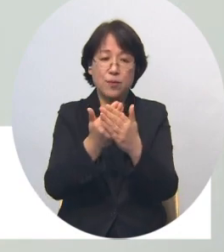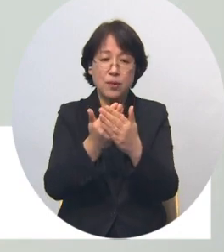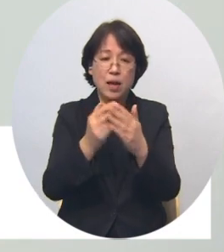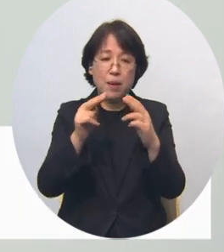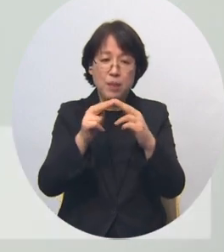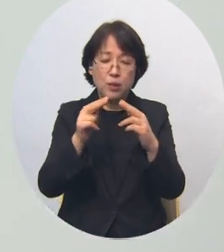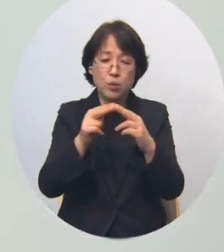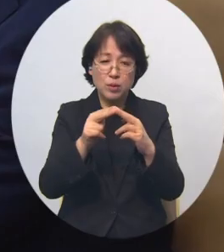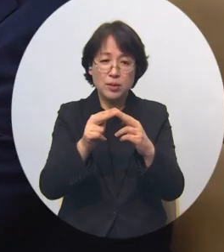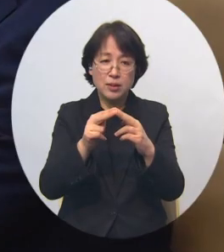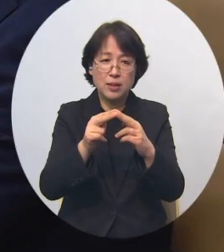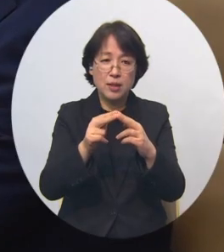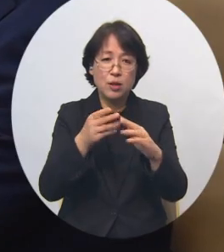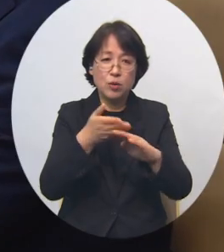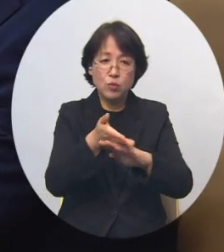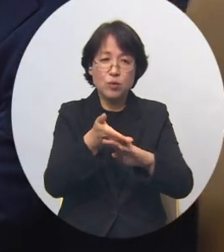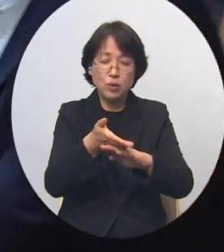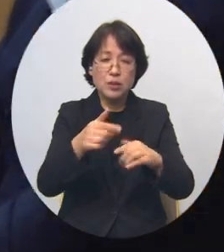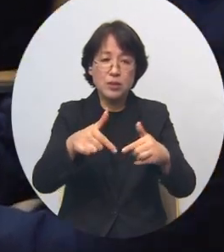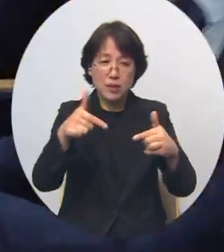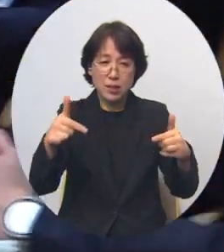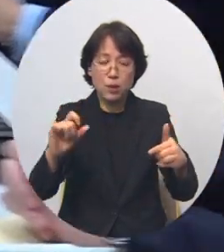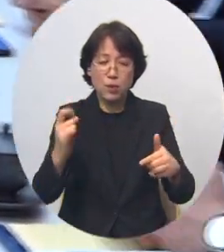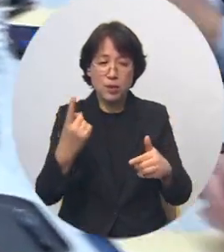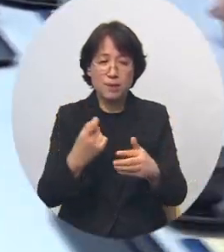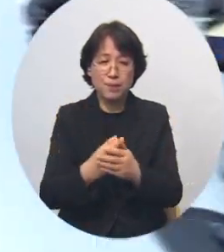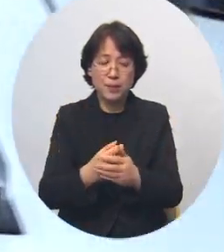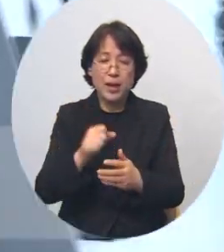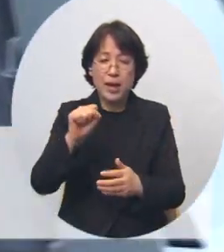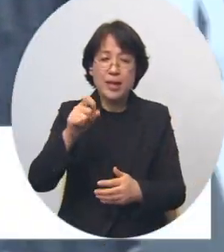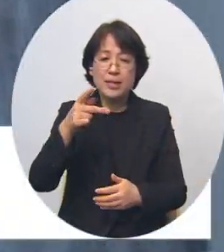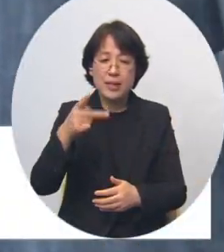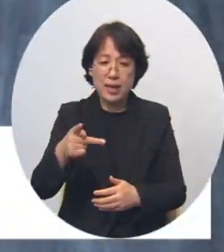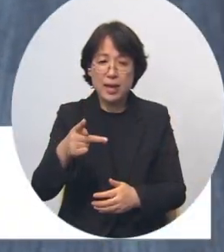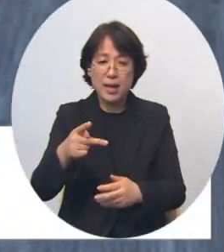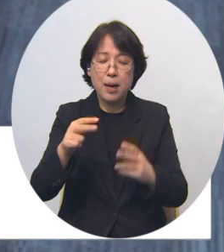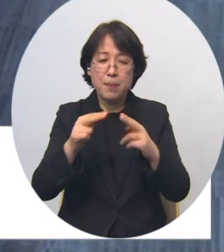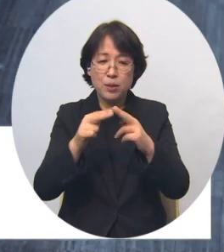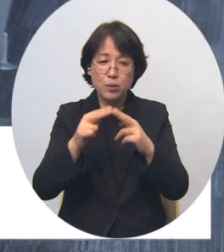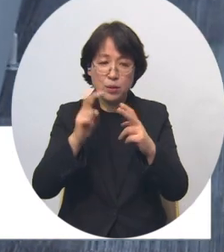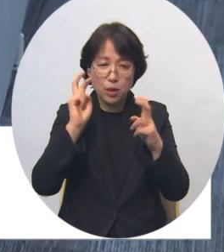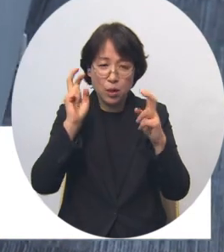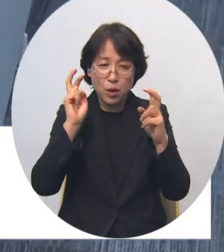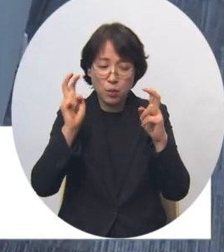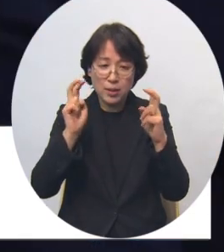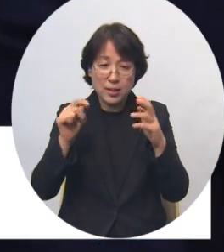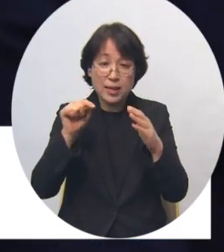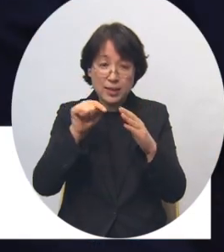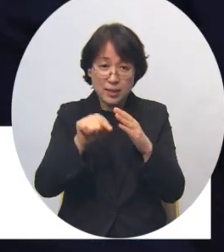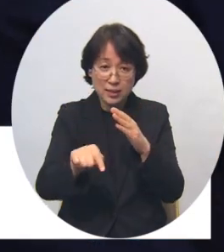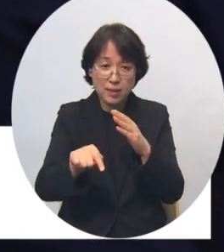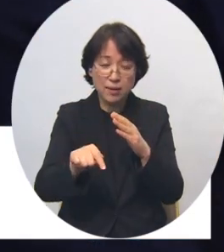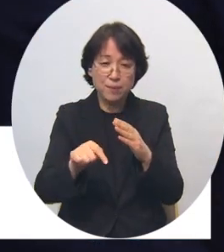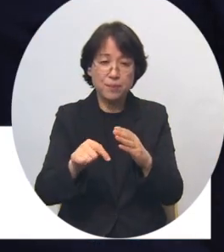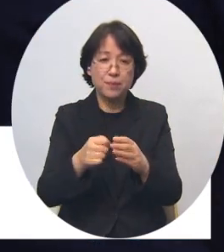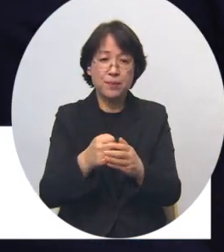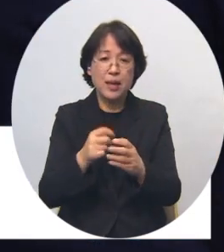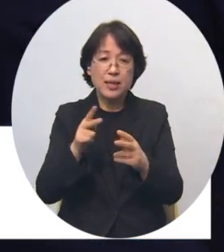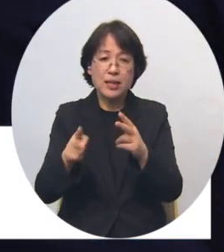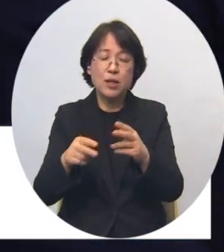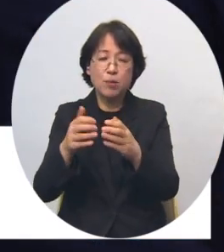이유로 제시했습니다. 11일 SK하이닉스 사업장을 찾은 안덕근 산업부 장관은 반도체 회복이 경제의